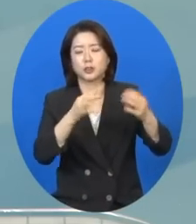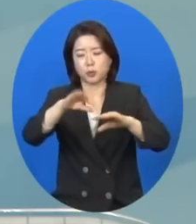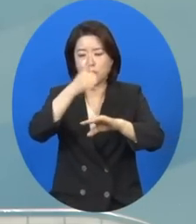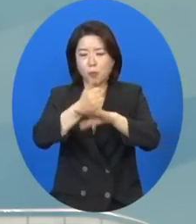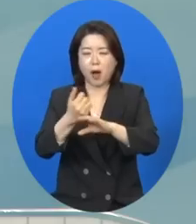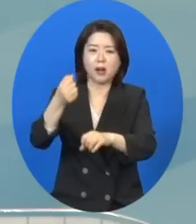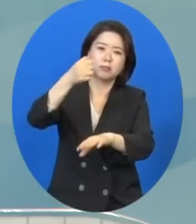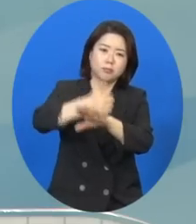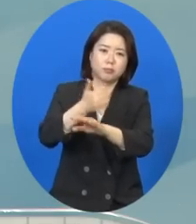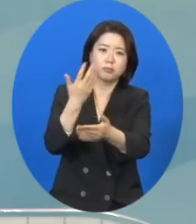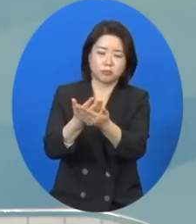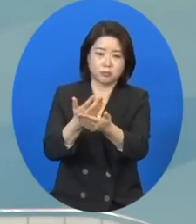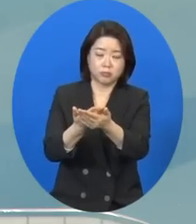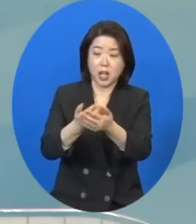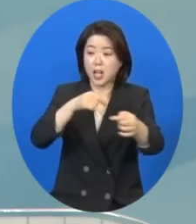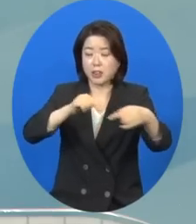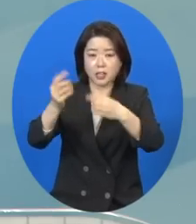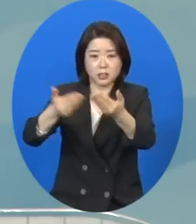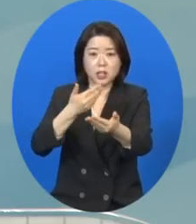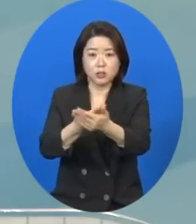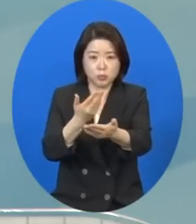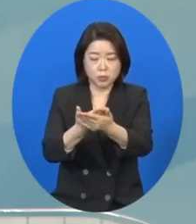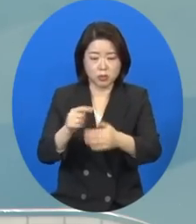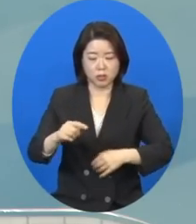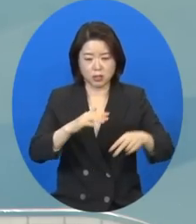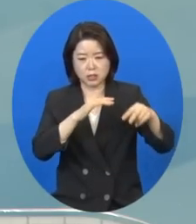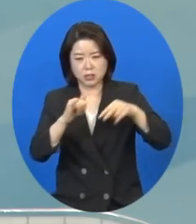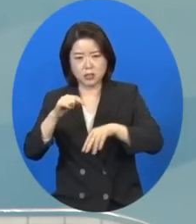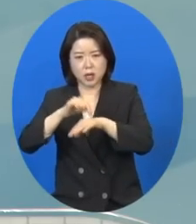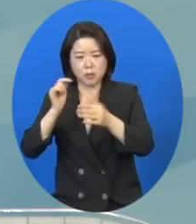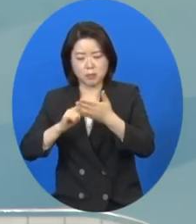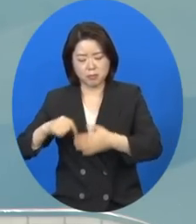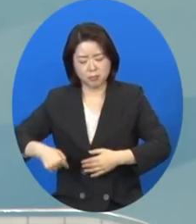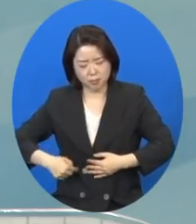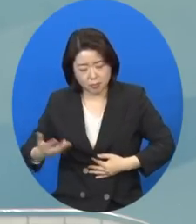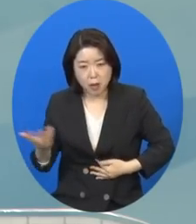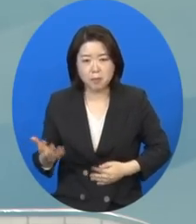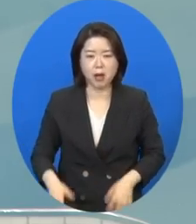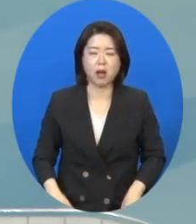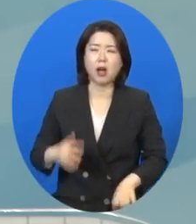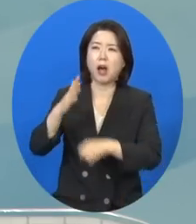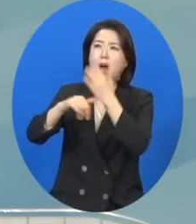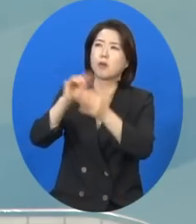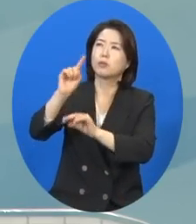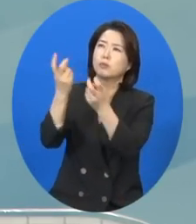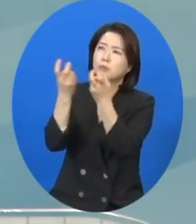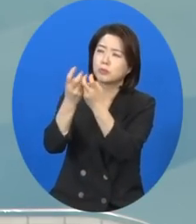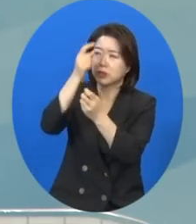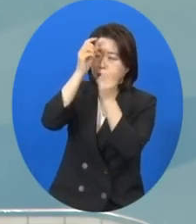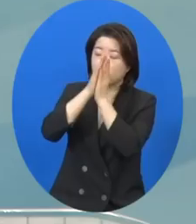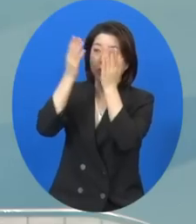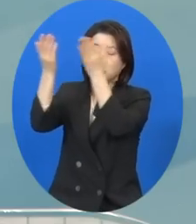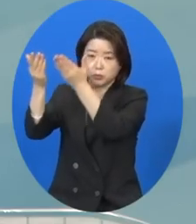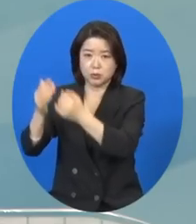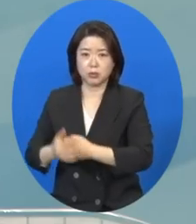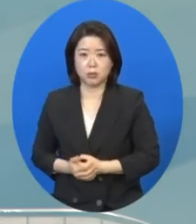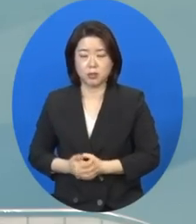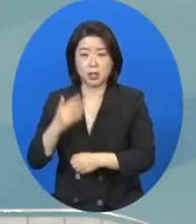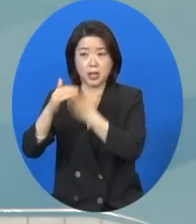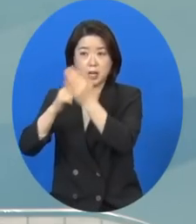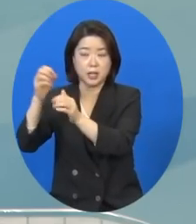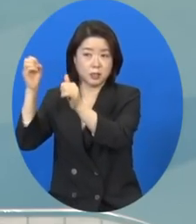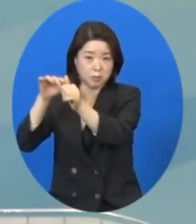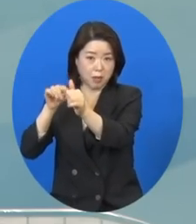다스리게 해 주십시오이 말을 듣고 사무엘이 마음이 너무 상했어요 하나님 어떻게 해야 합니까 기도를 하는데 하나님이 이런 말씀을 하시는